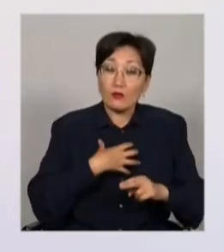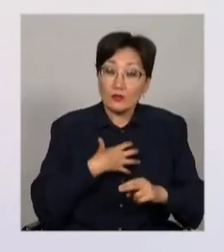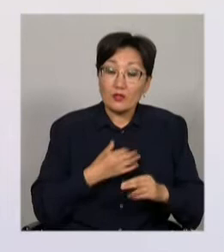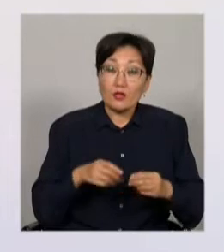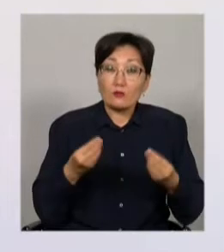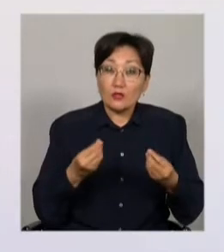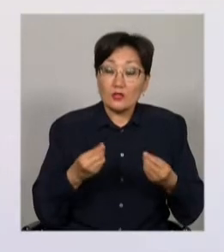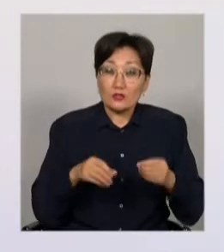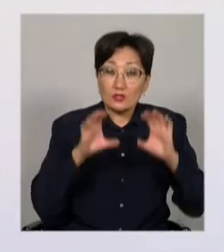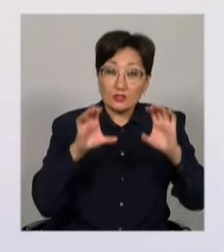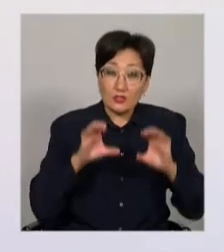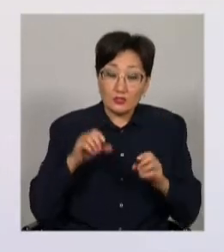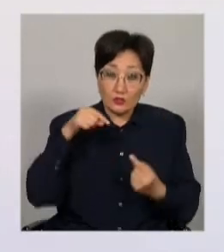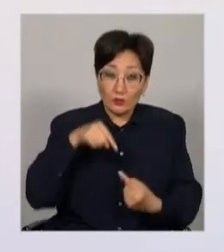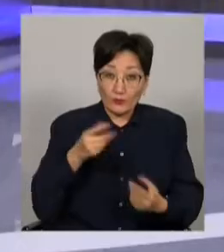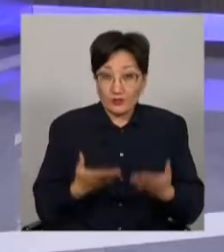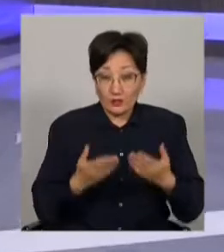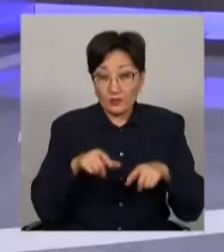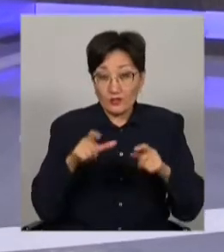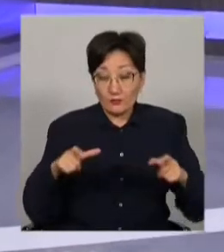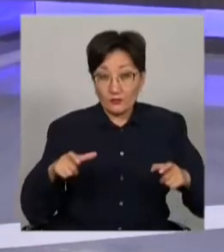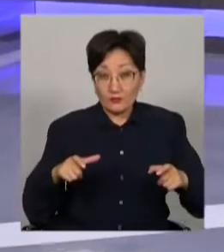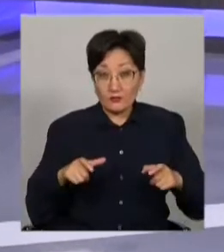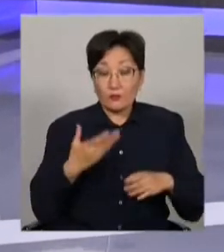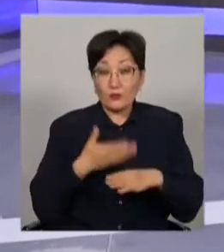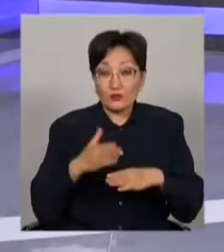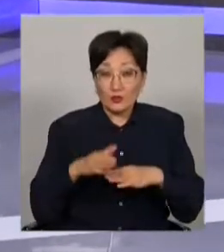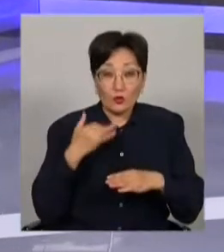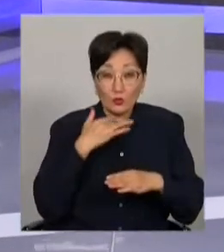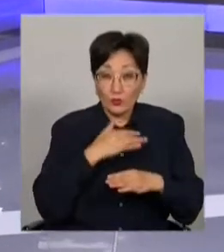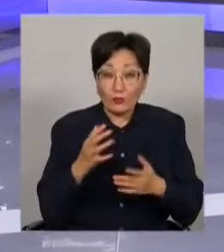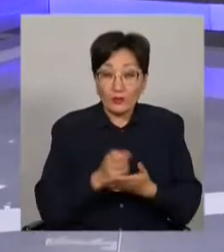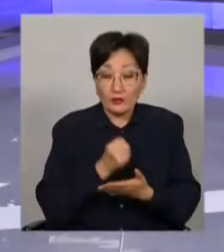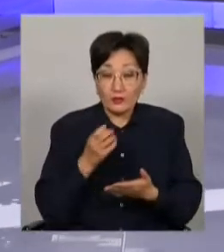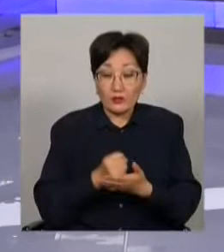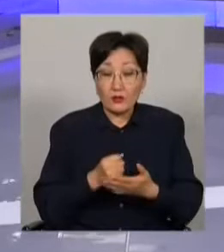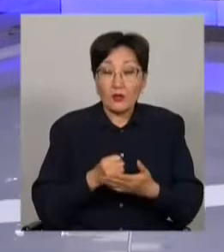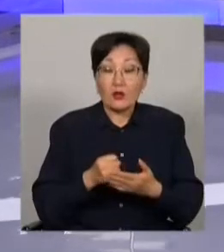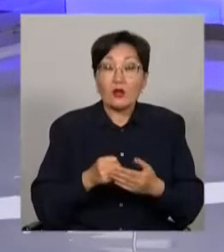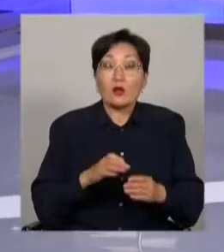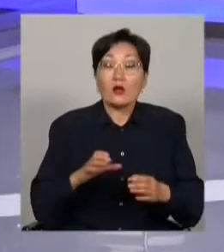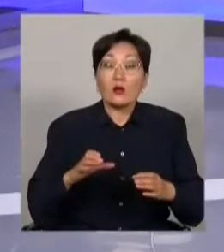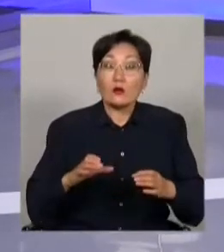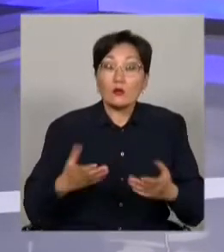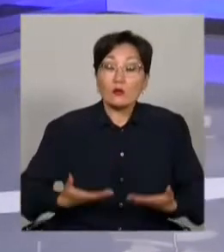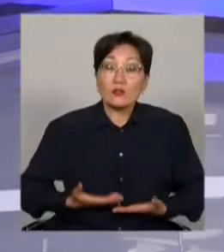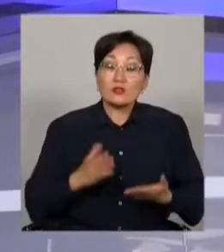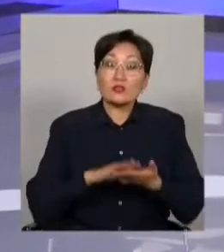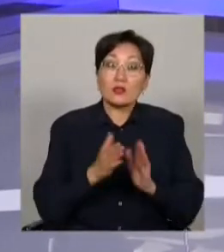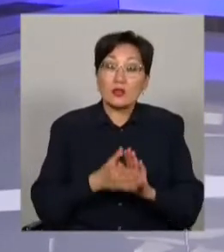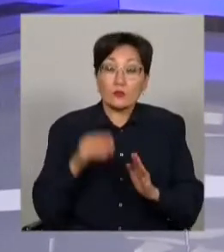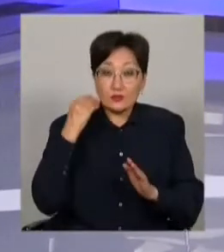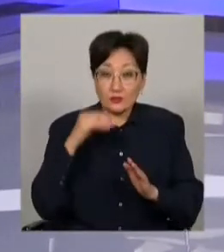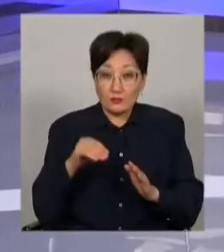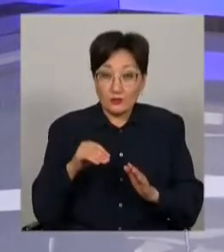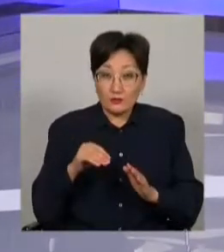қаржының заңдылықтарына сүйенетін болсақ, егер де азаматтардың несиелері көп болған сайын, оның бай қуаттылық, яғни бай қуатты